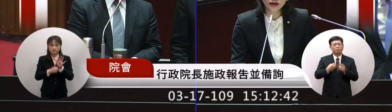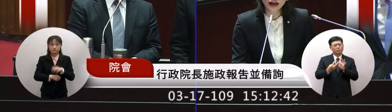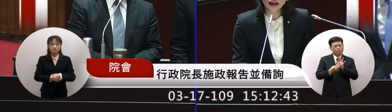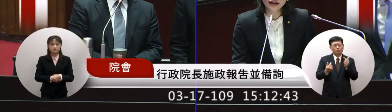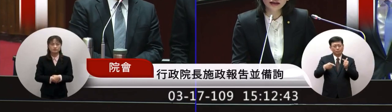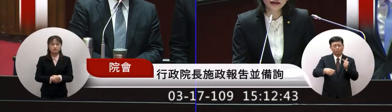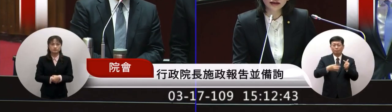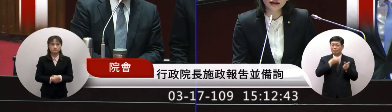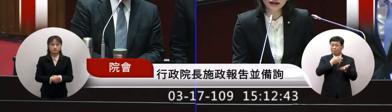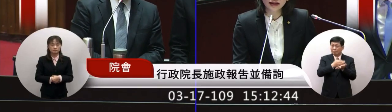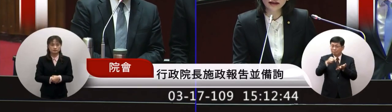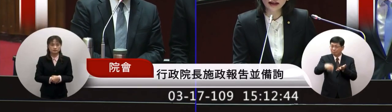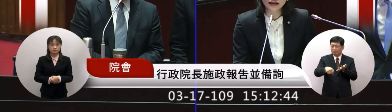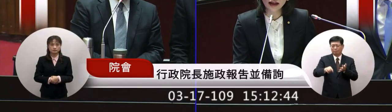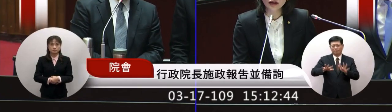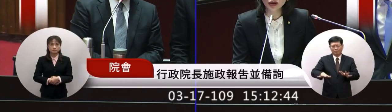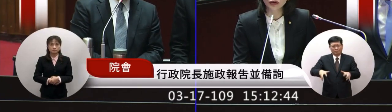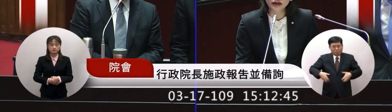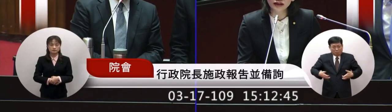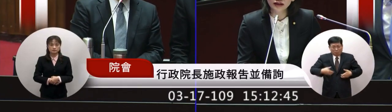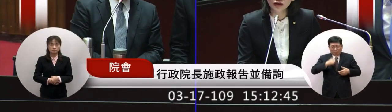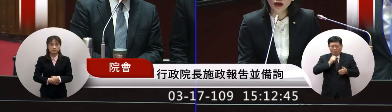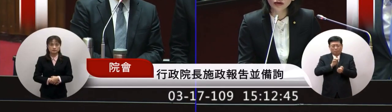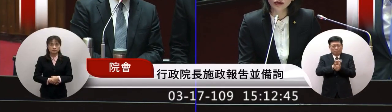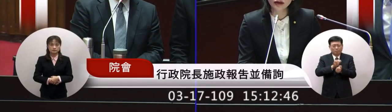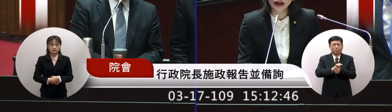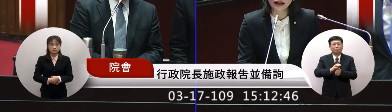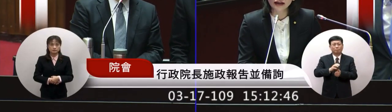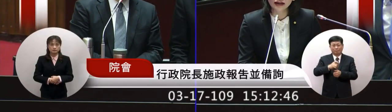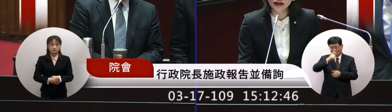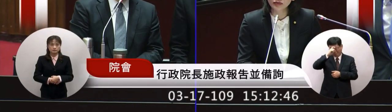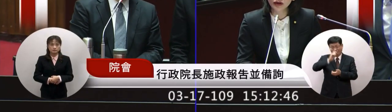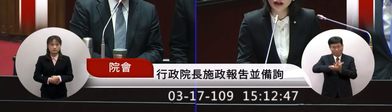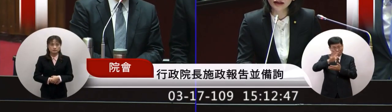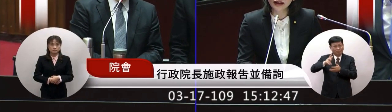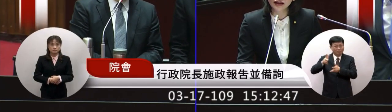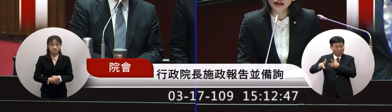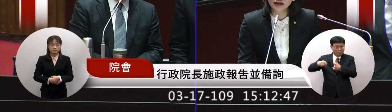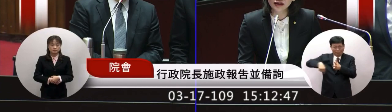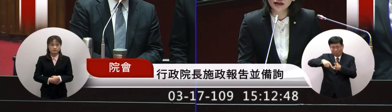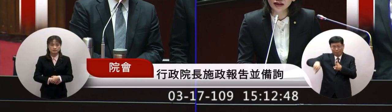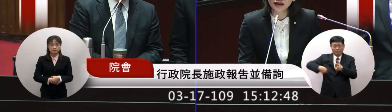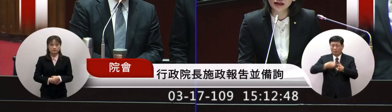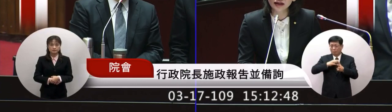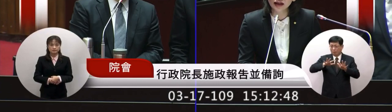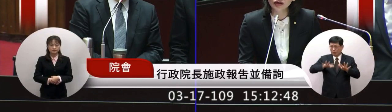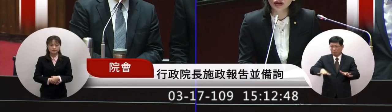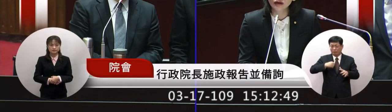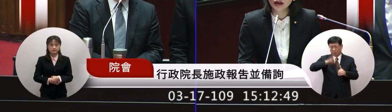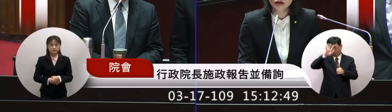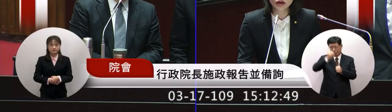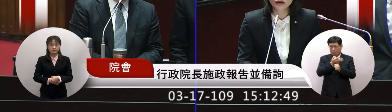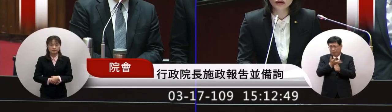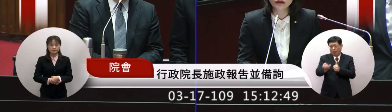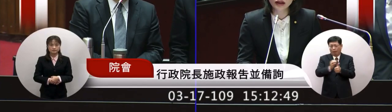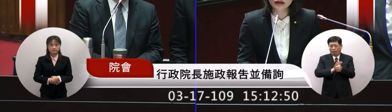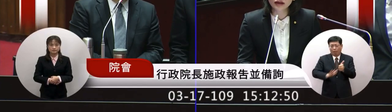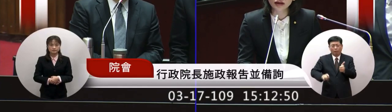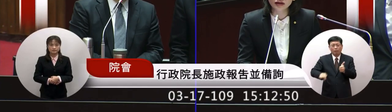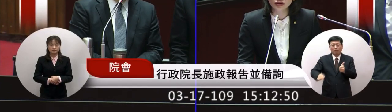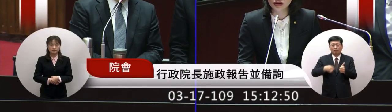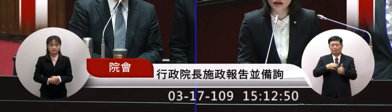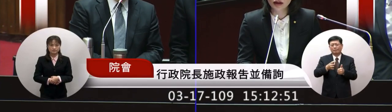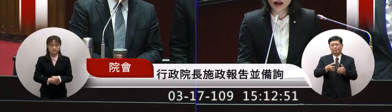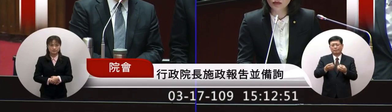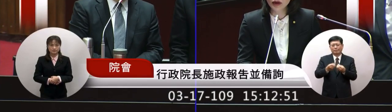纾困它其实只是现在在救急，希望说产业不要在这一次的疫情当中就又因